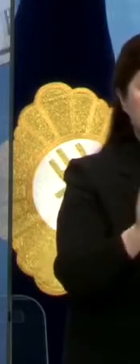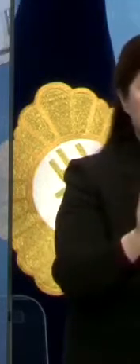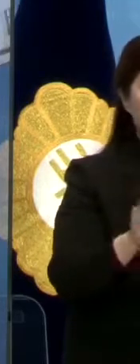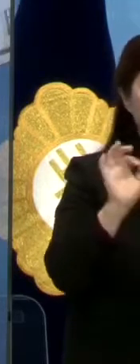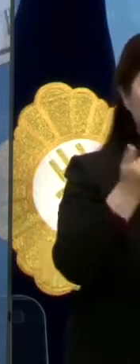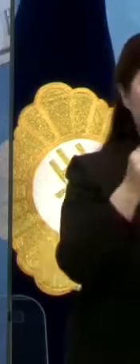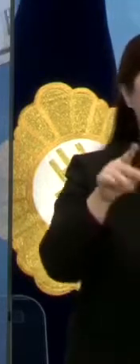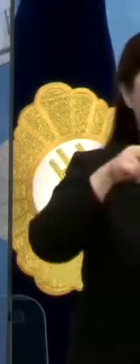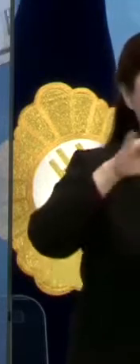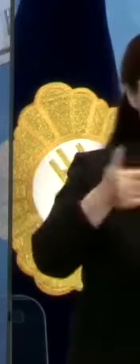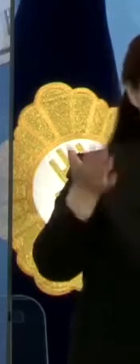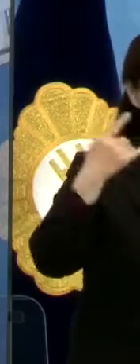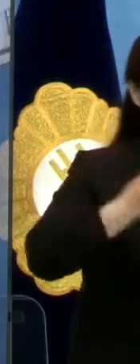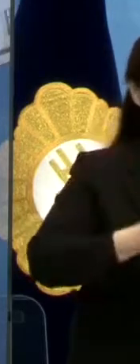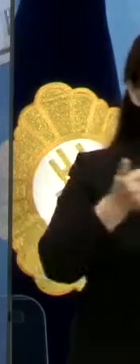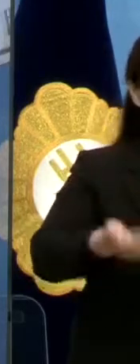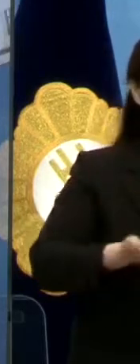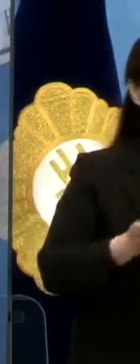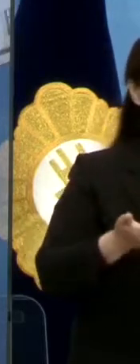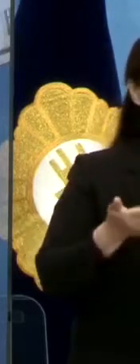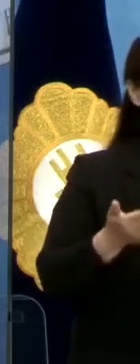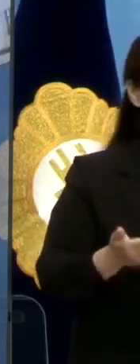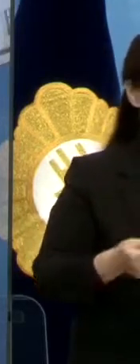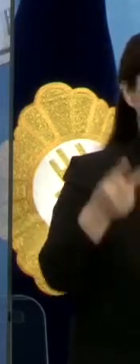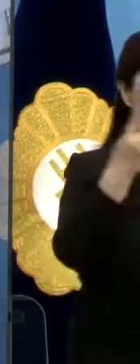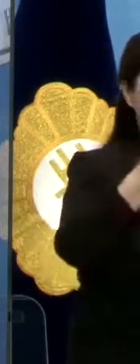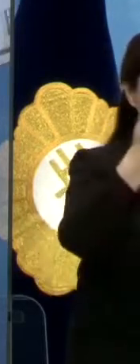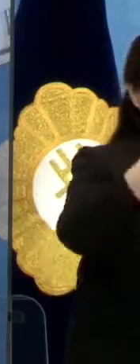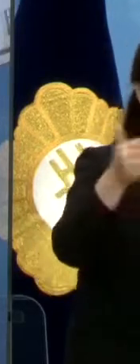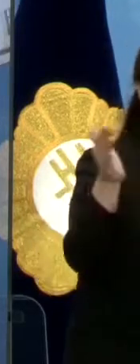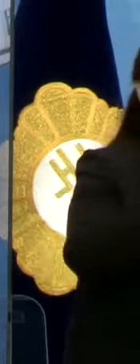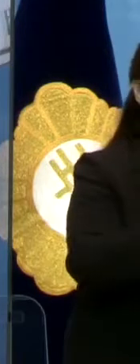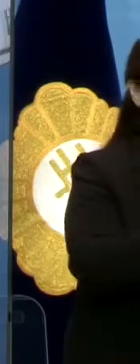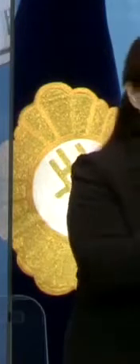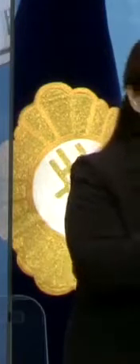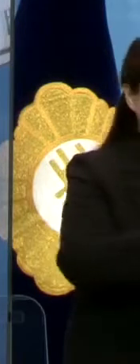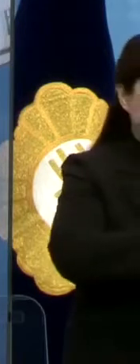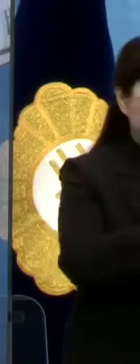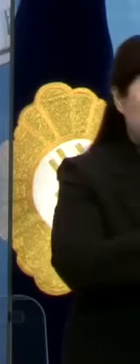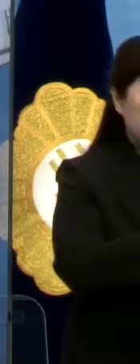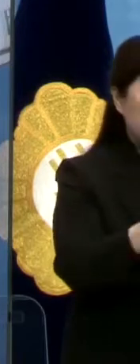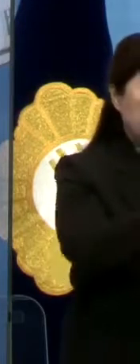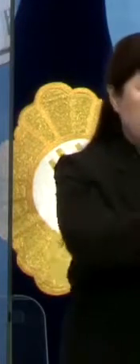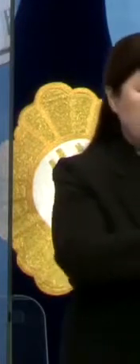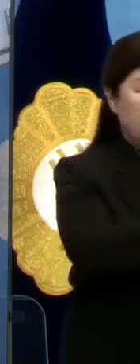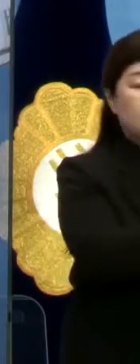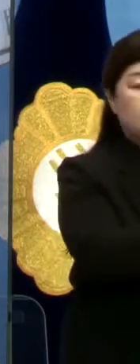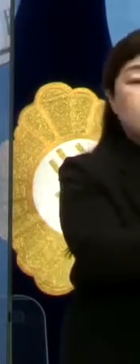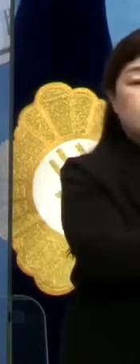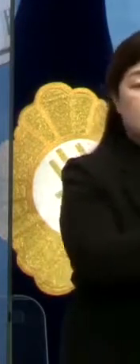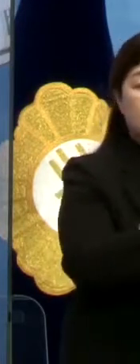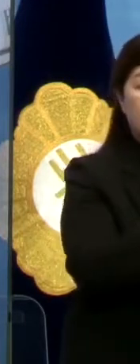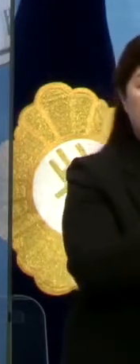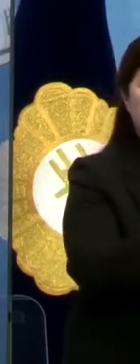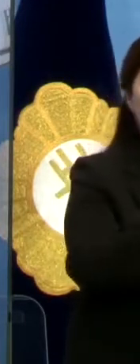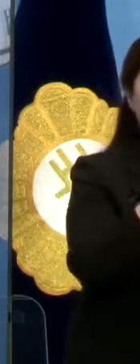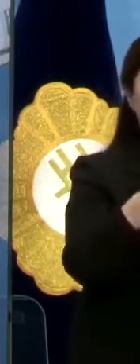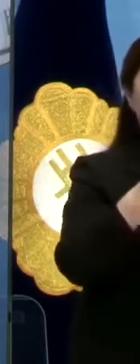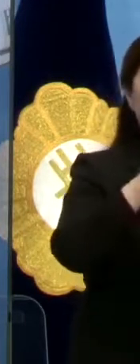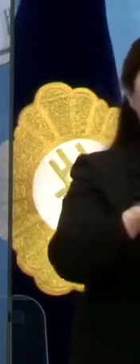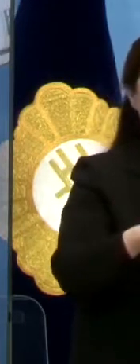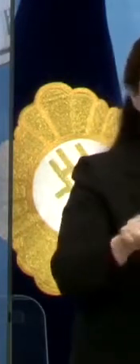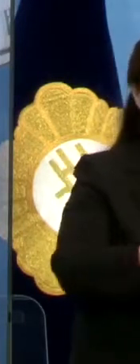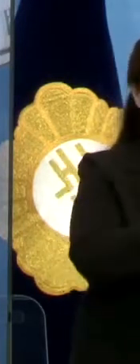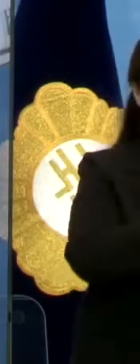총리를 추천해서 2017년부터 본격적으로 활동이 시작됐습니다. 김영록 전남지사도 지난해